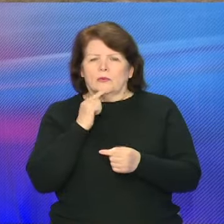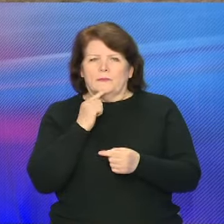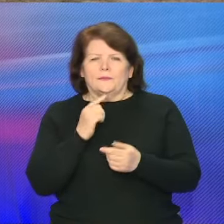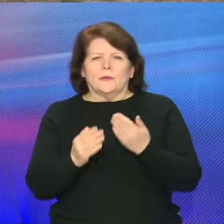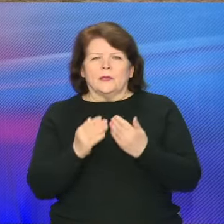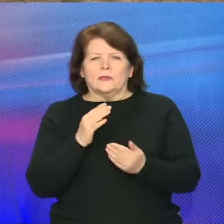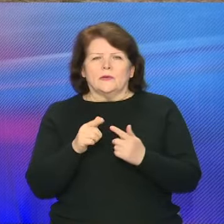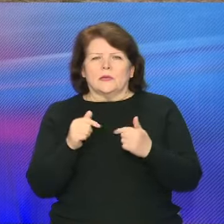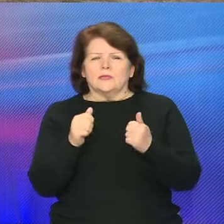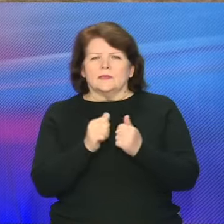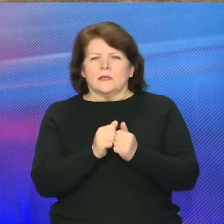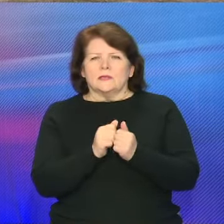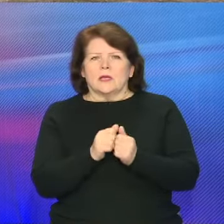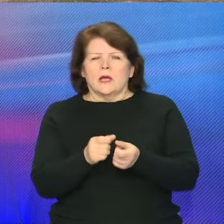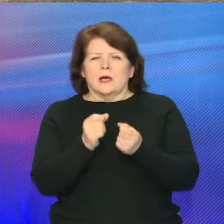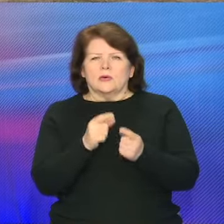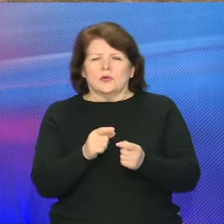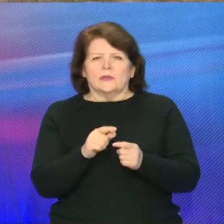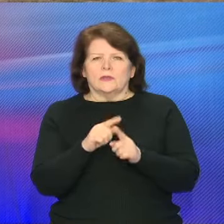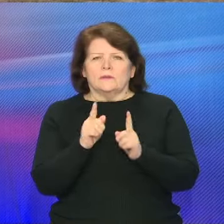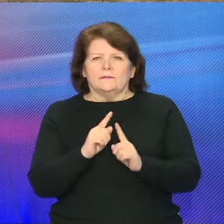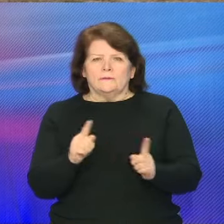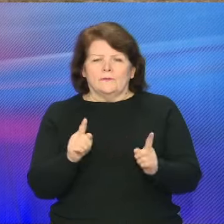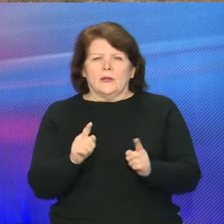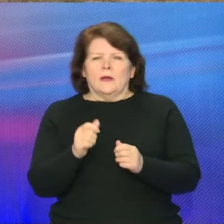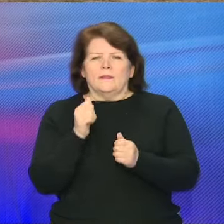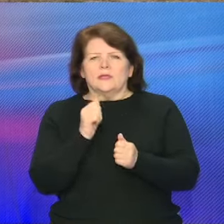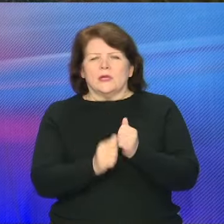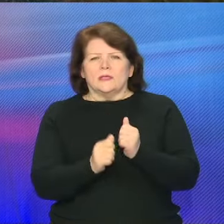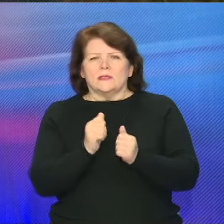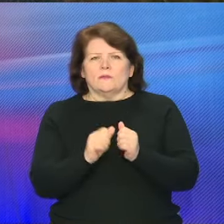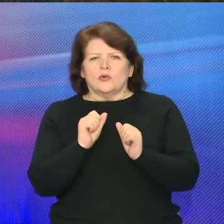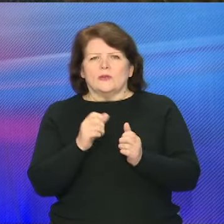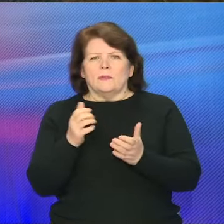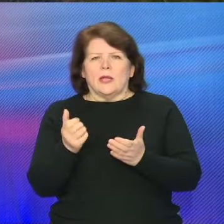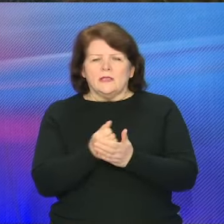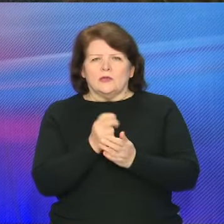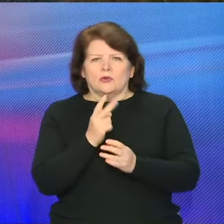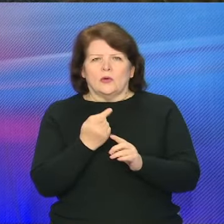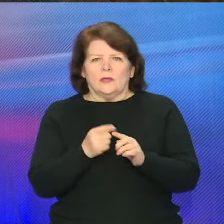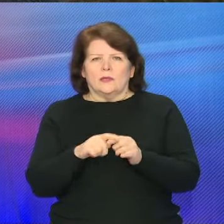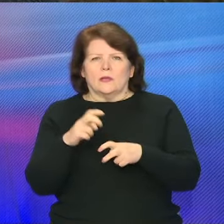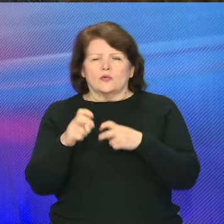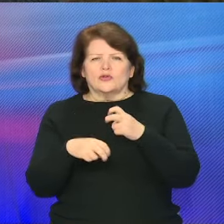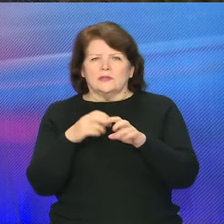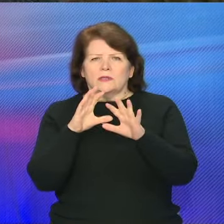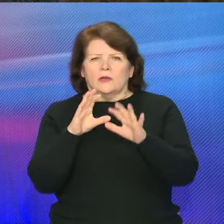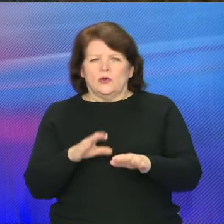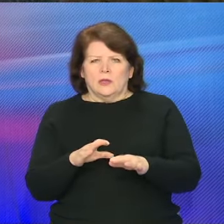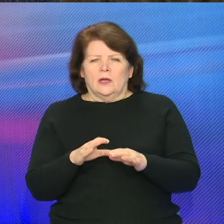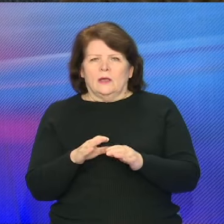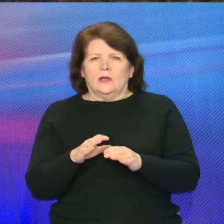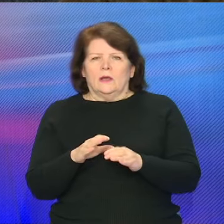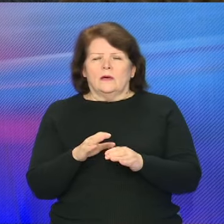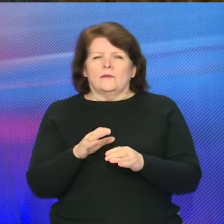если у организации отходы специфические, мы часто их идентифицируем и можем найти, кто нарушитель законодательства в данном случае, то с